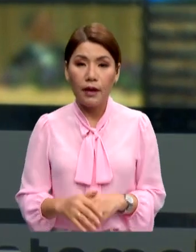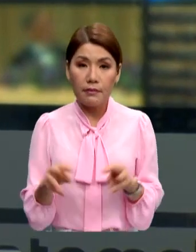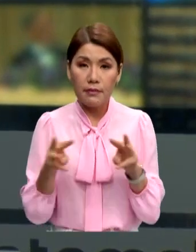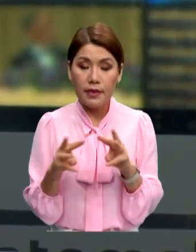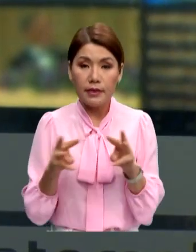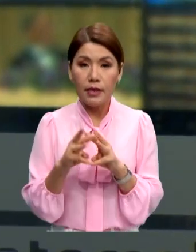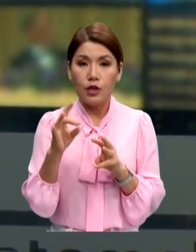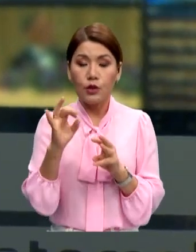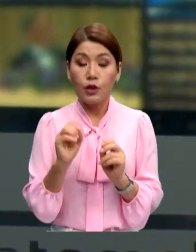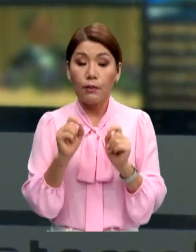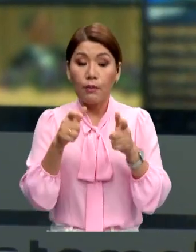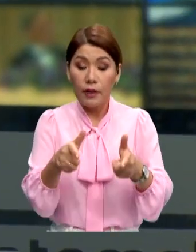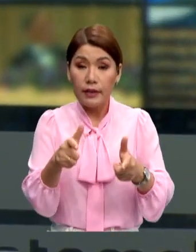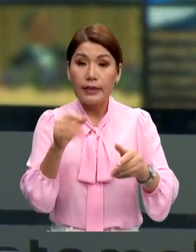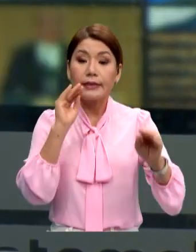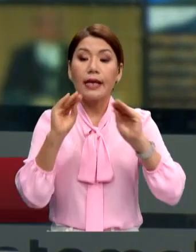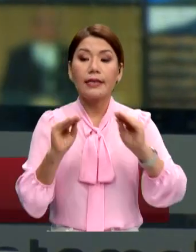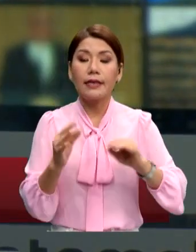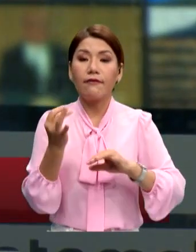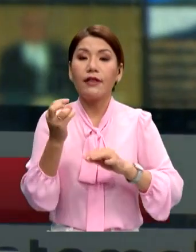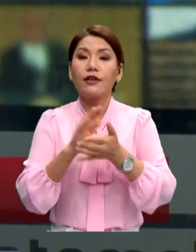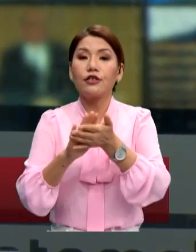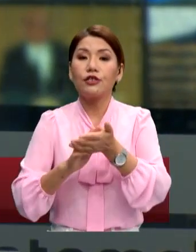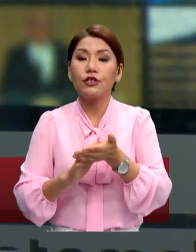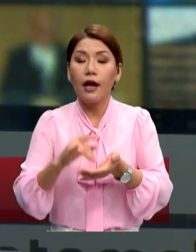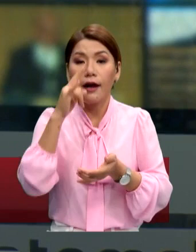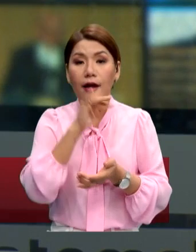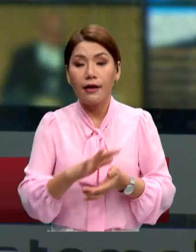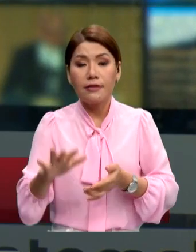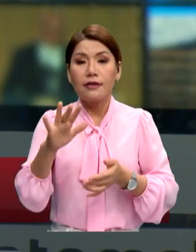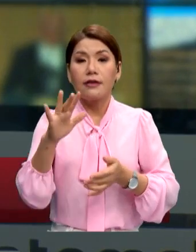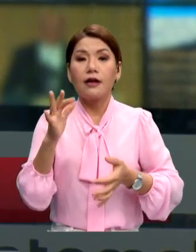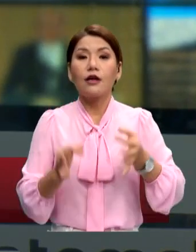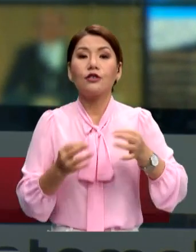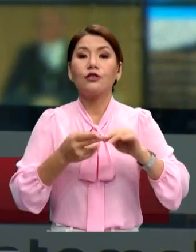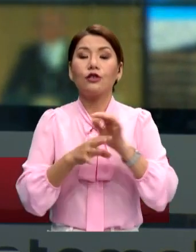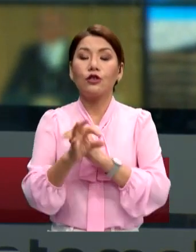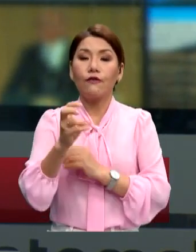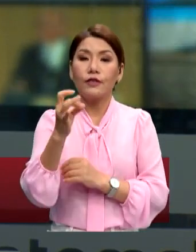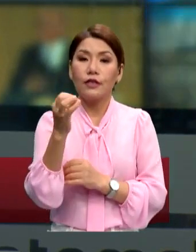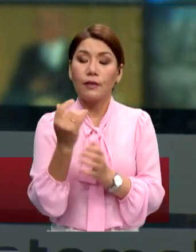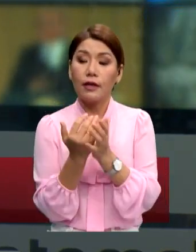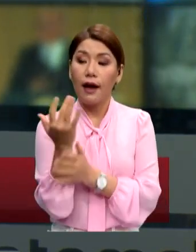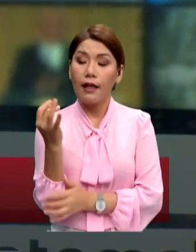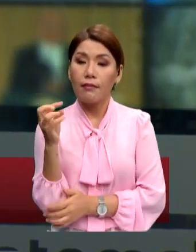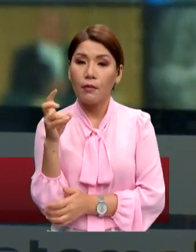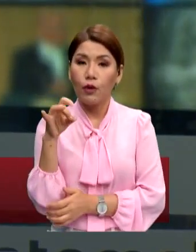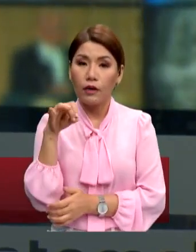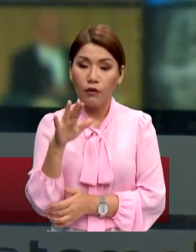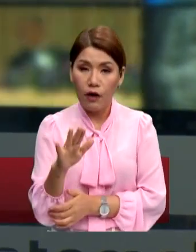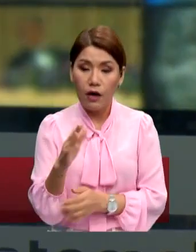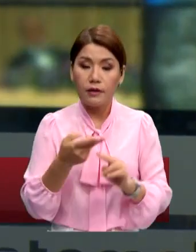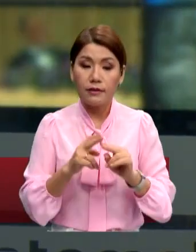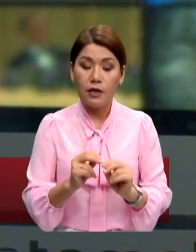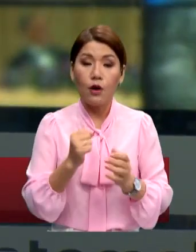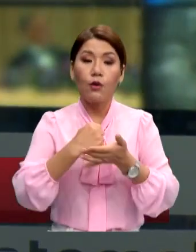Министерство юстиции предлагает создать фильтры для обращения казахстанцев в Конституционный суд. По словам вице-министра Алмы Мукановой, ведомстве